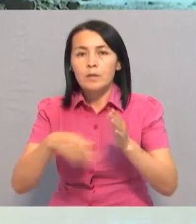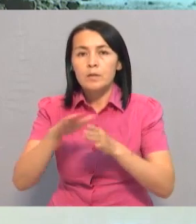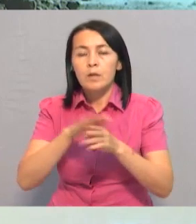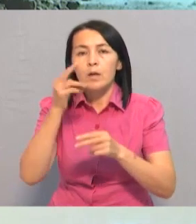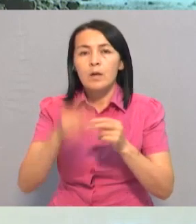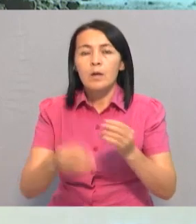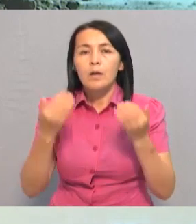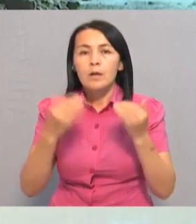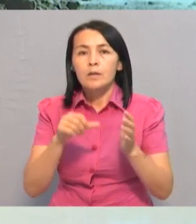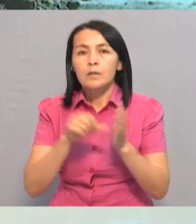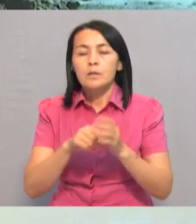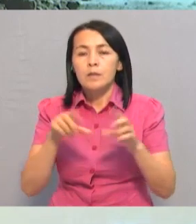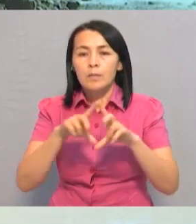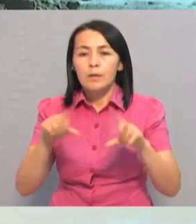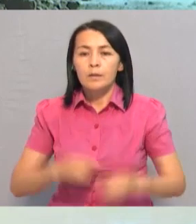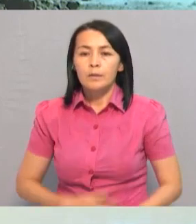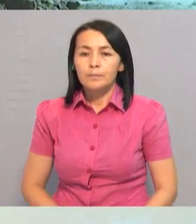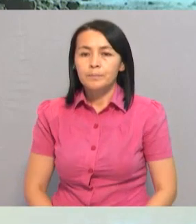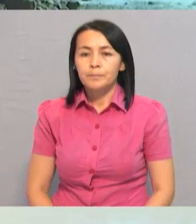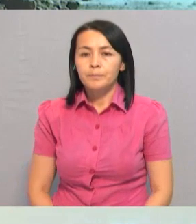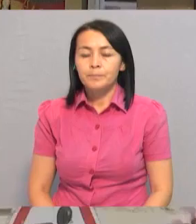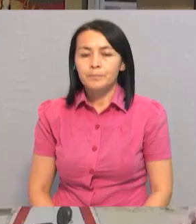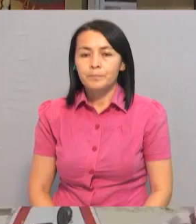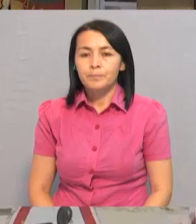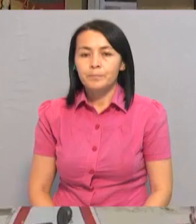завершение работ на 6 объектах.